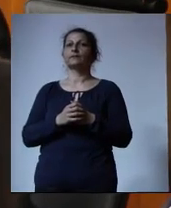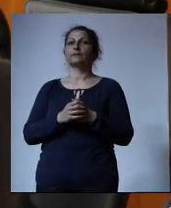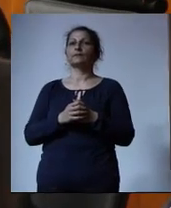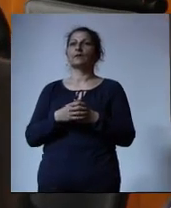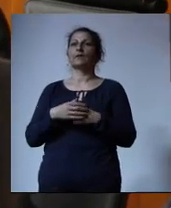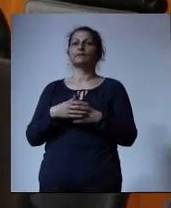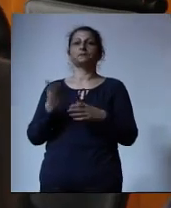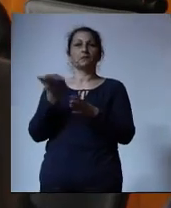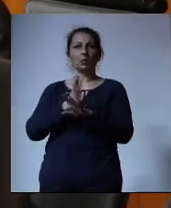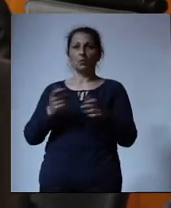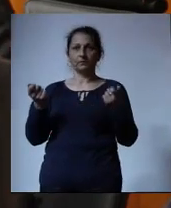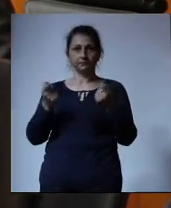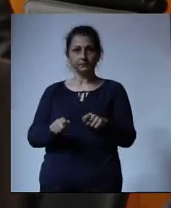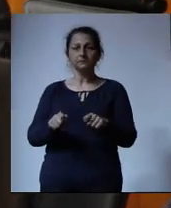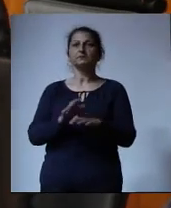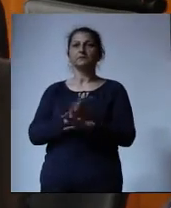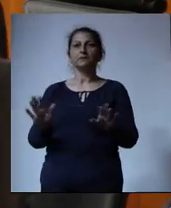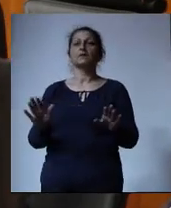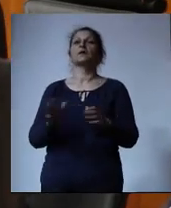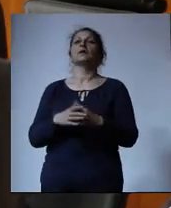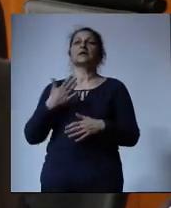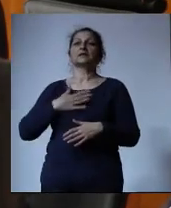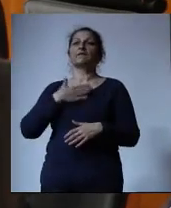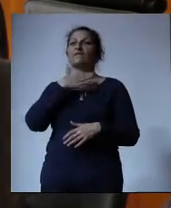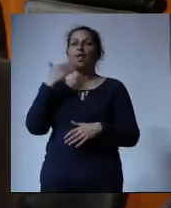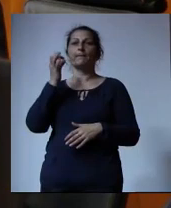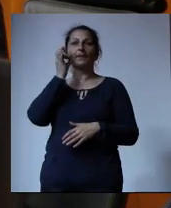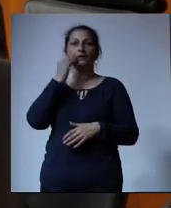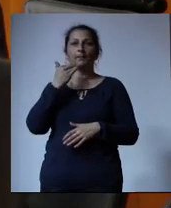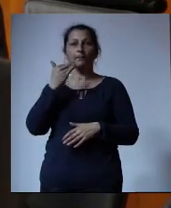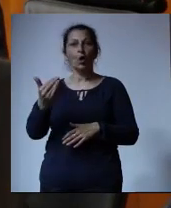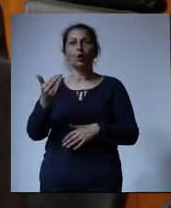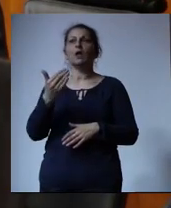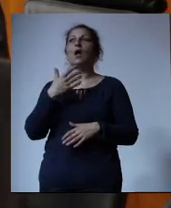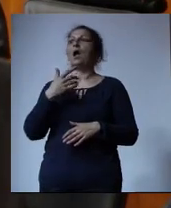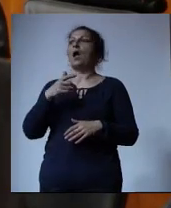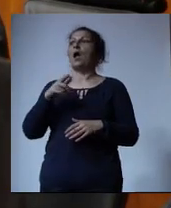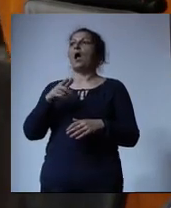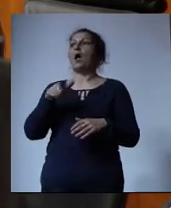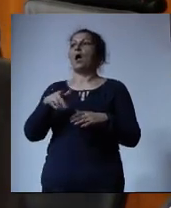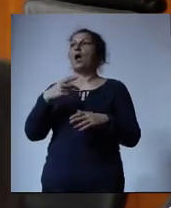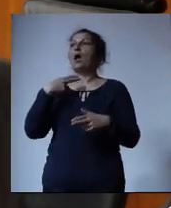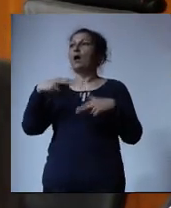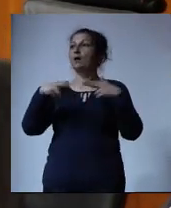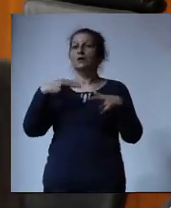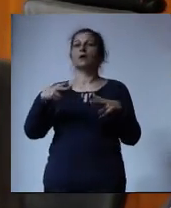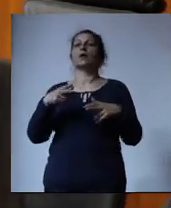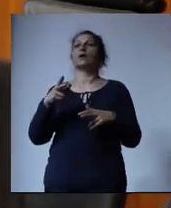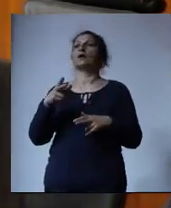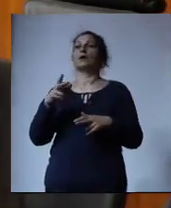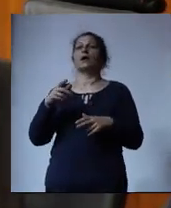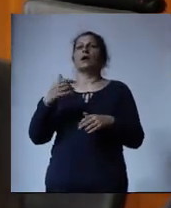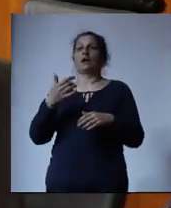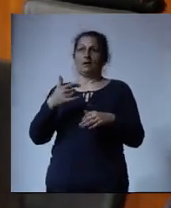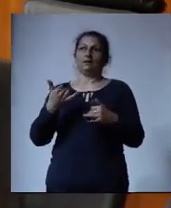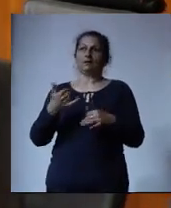Ukončujem bod interpelácie. Chcem sa vám veľmi pekne poďakovať za priebeh dnešného rokovania, ktorý bol aj dlhý, a